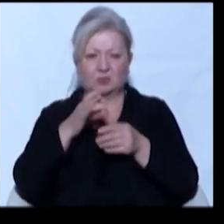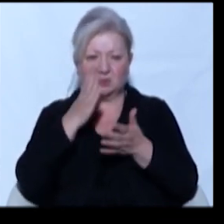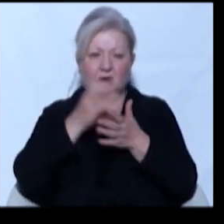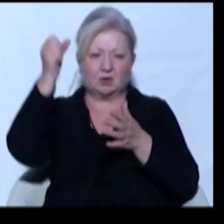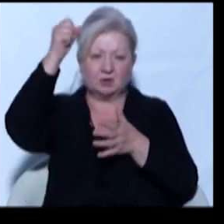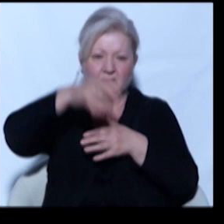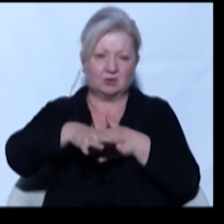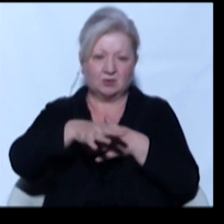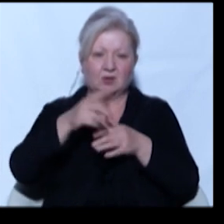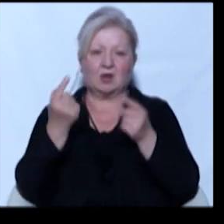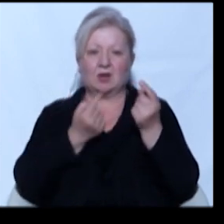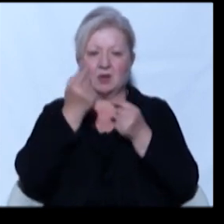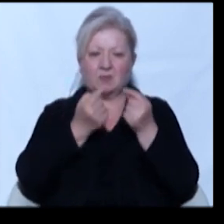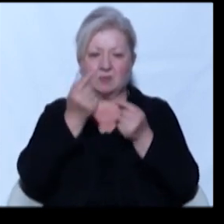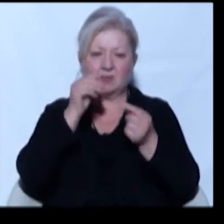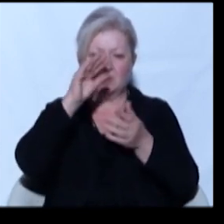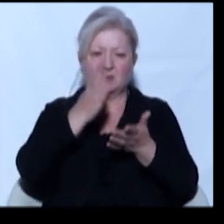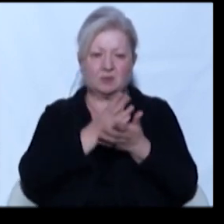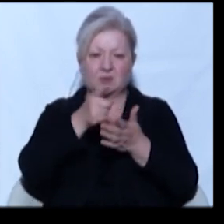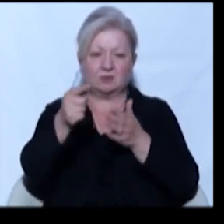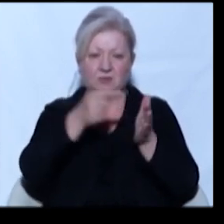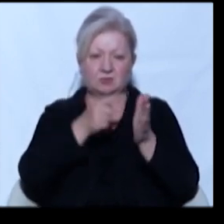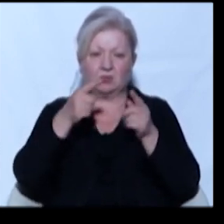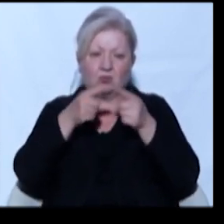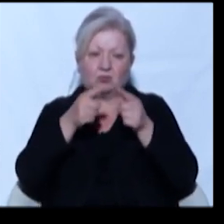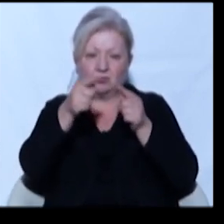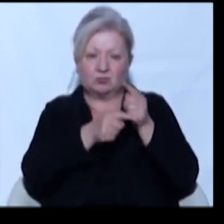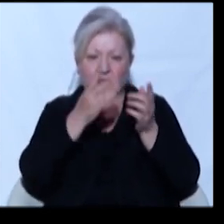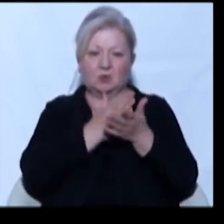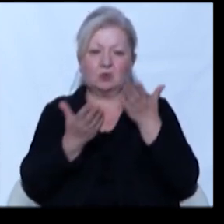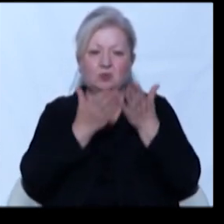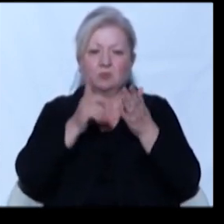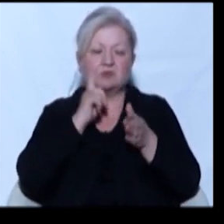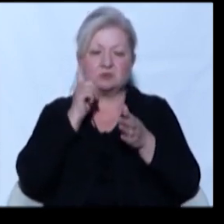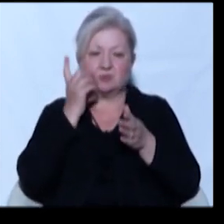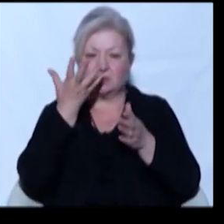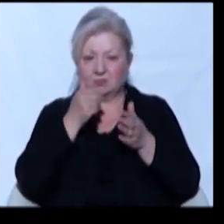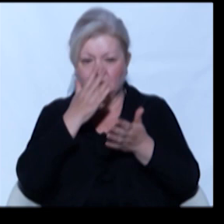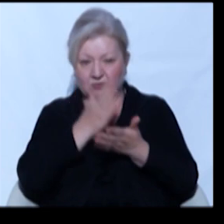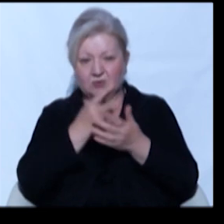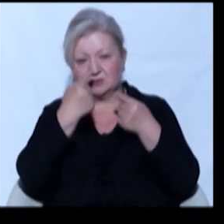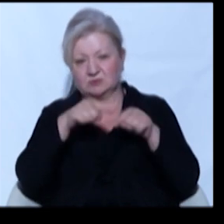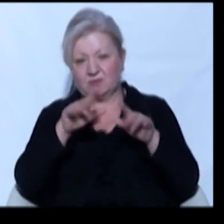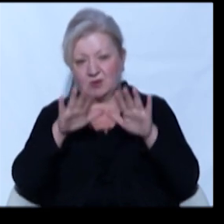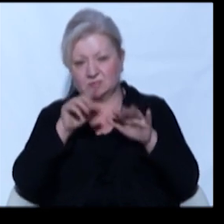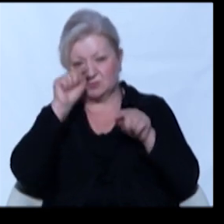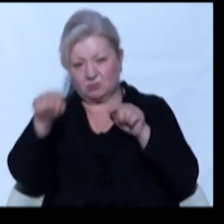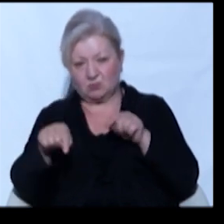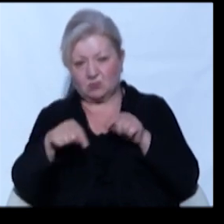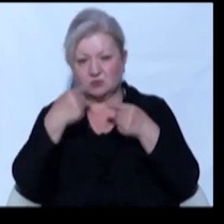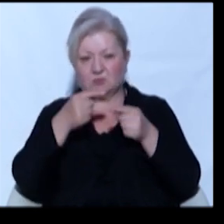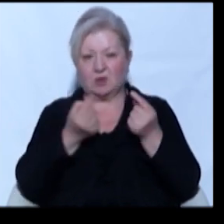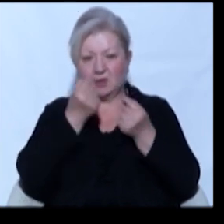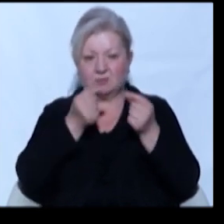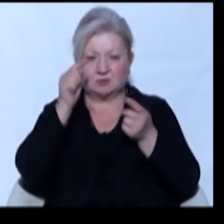და დაეცემა ელემენტს, რომელიც აი ამ კუთხის გასწვრივ მდებარეობს. თუ მწვანე ფერია, სხვა ადგილზე მოხდება